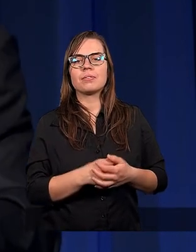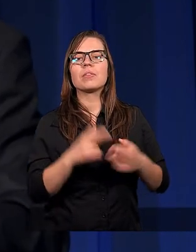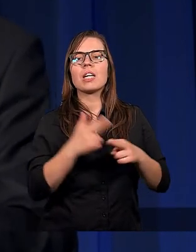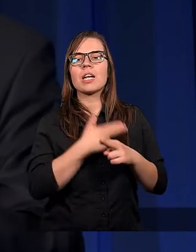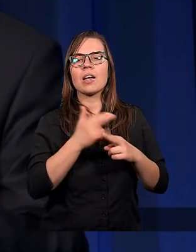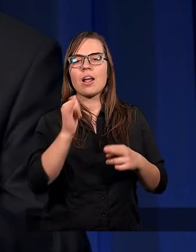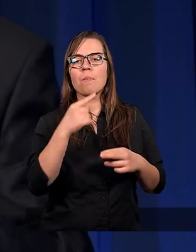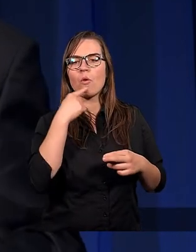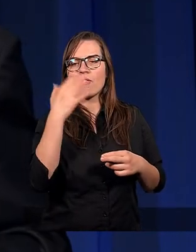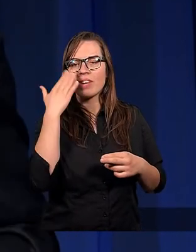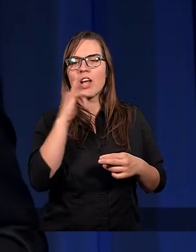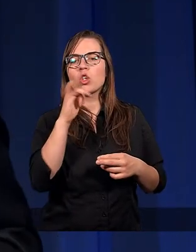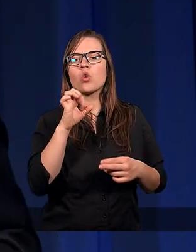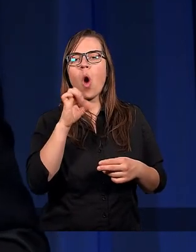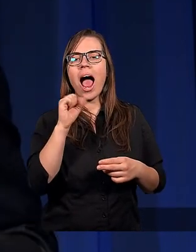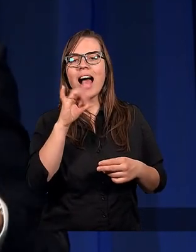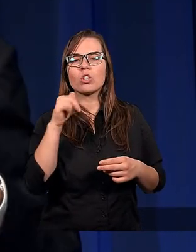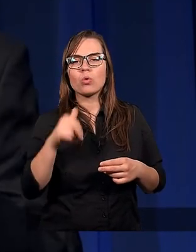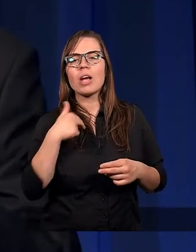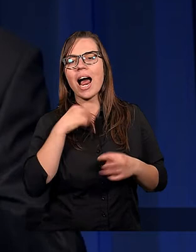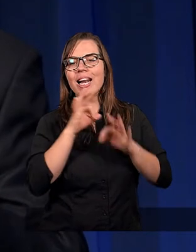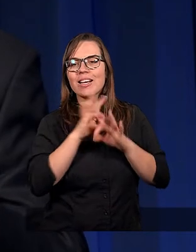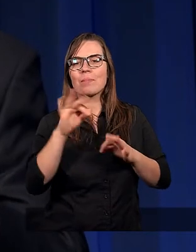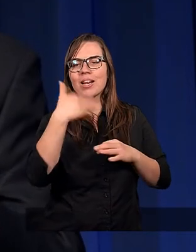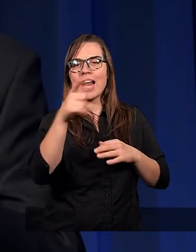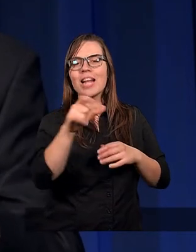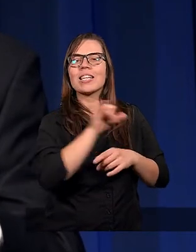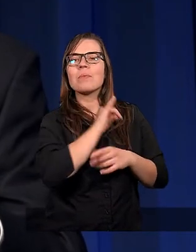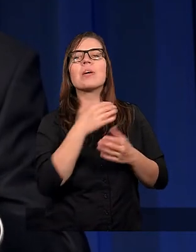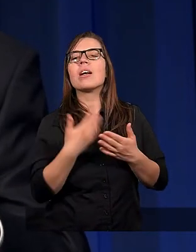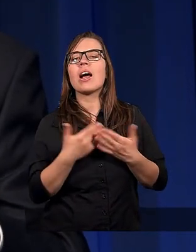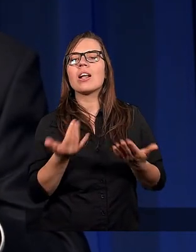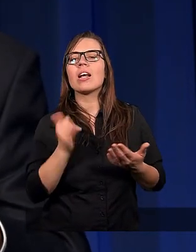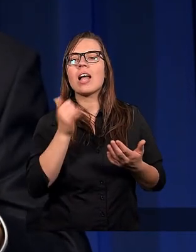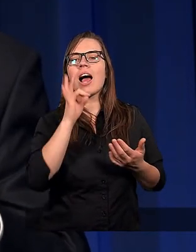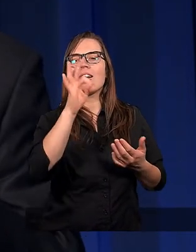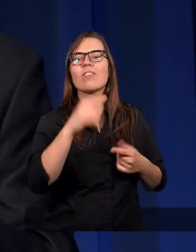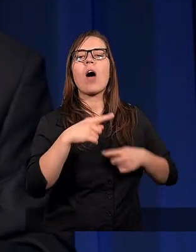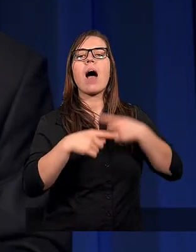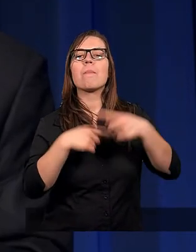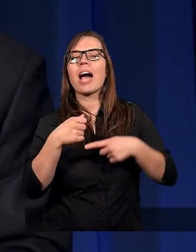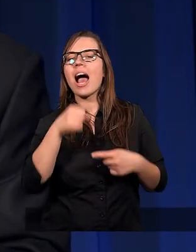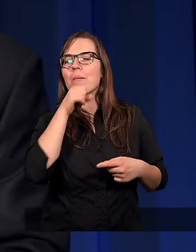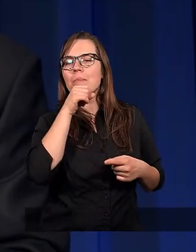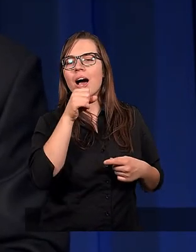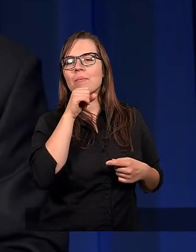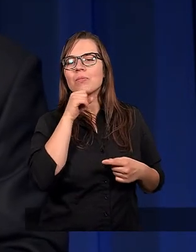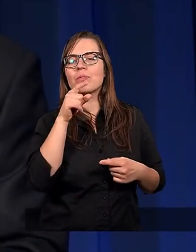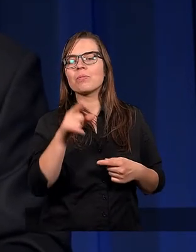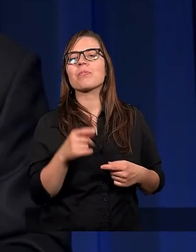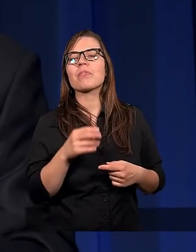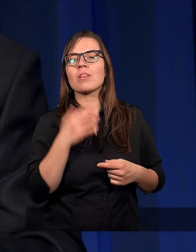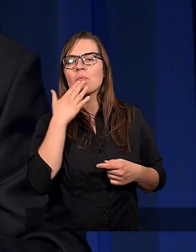Ale kiedyś jej powiedziałem: wiesz, Joasiu, my specjalnie daliśmy ci takie imię jak twoja prababcia. Mówi: